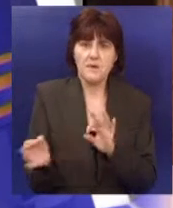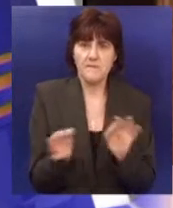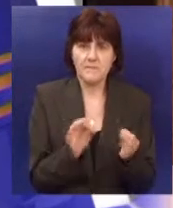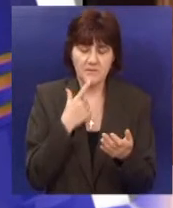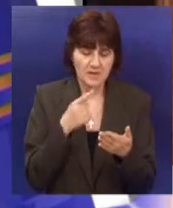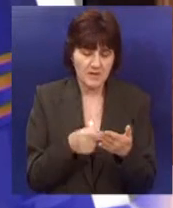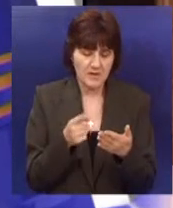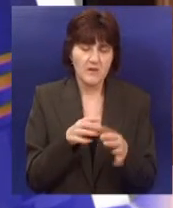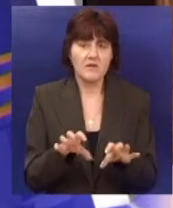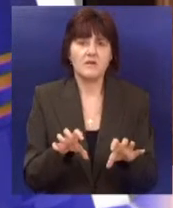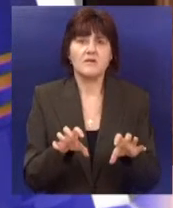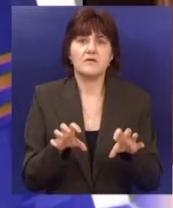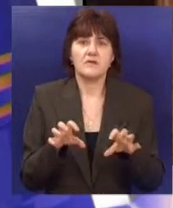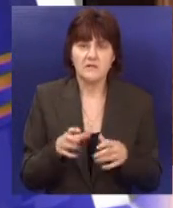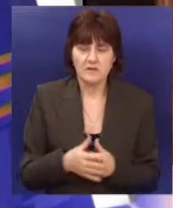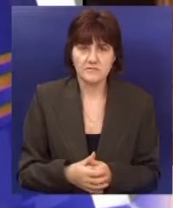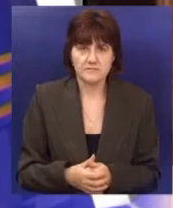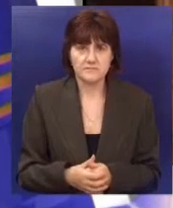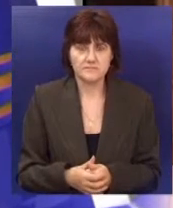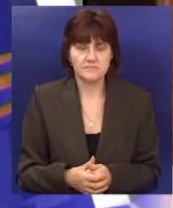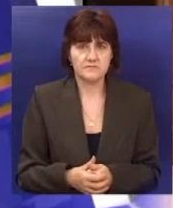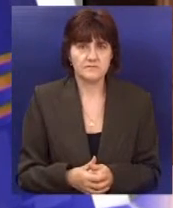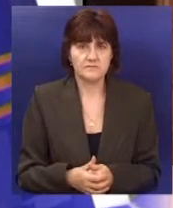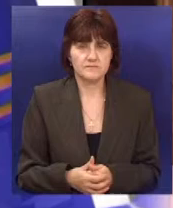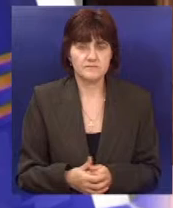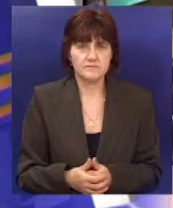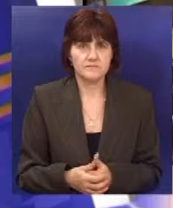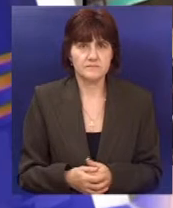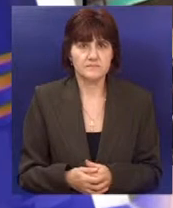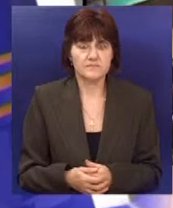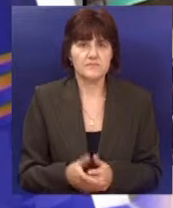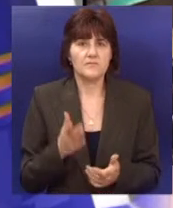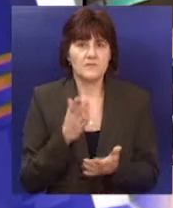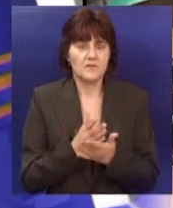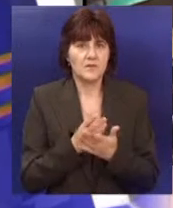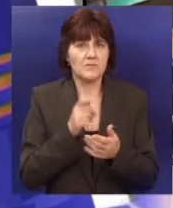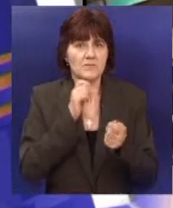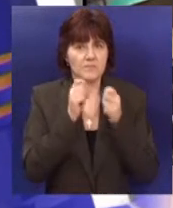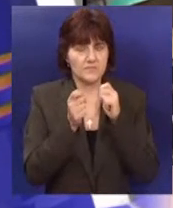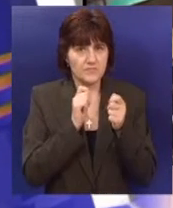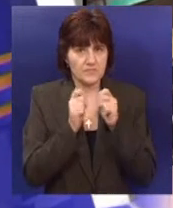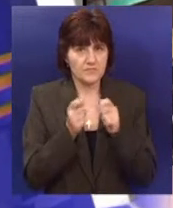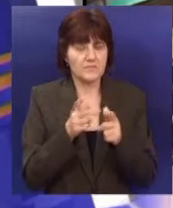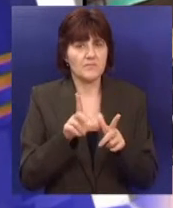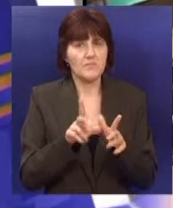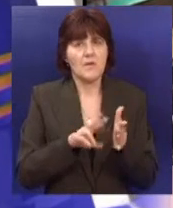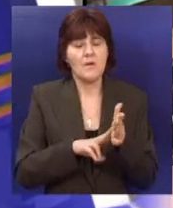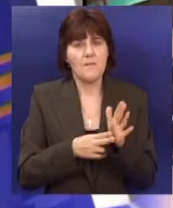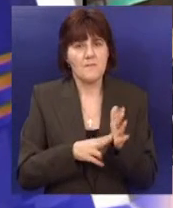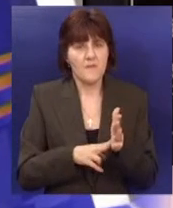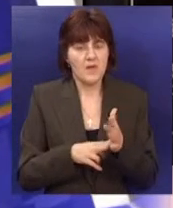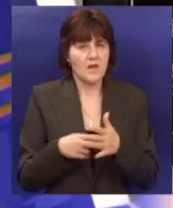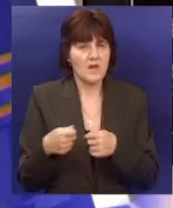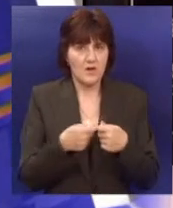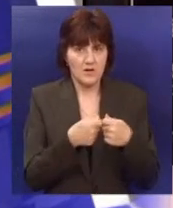se pripremite i da o njemu, o tim materijalima, verodostojno diskutujete. Usvojen je program poslovanja i finansijski